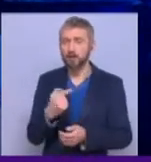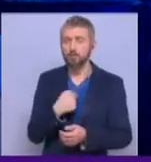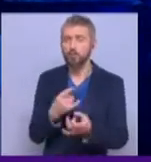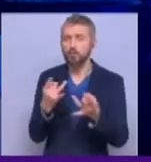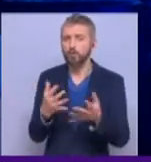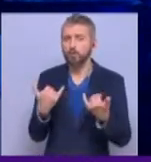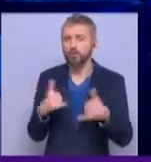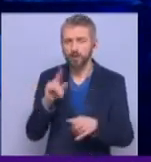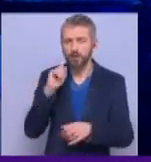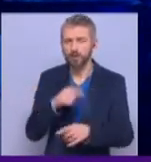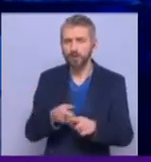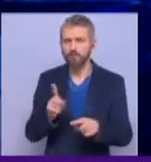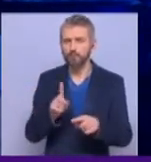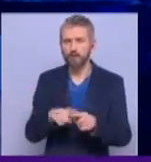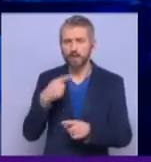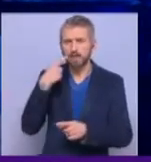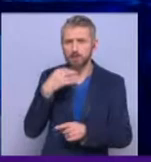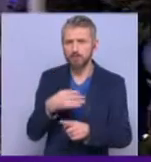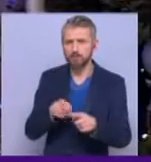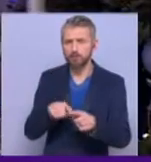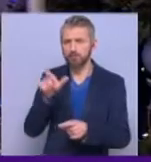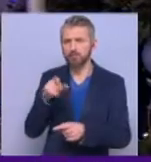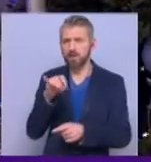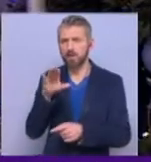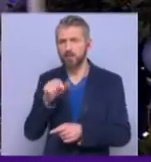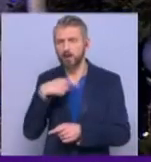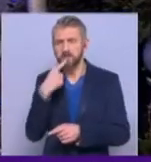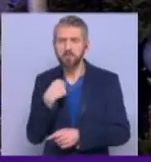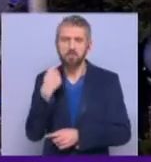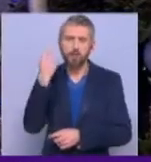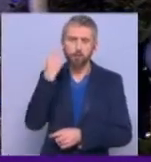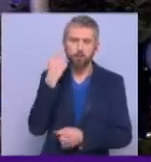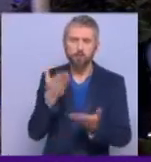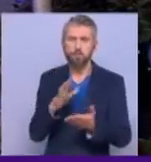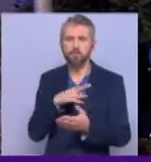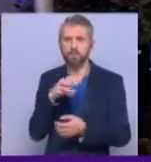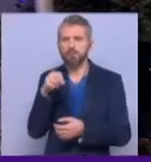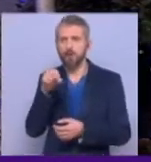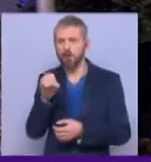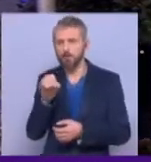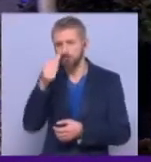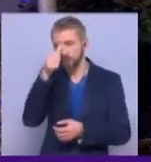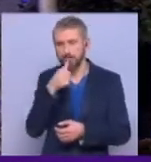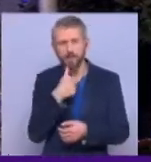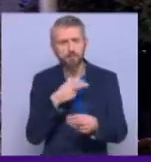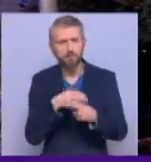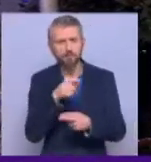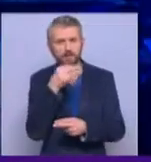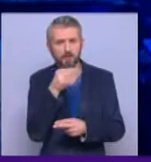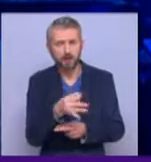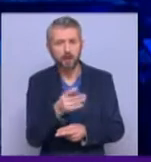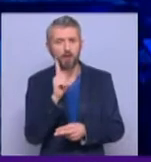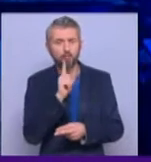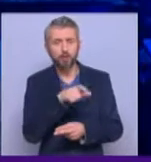просто удивительно, знаете, вот этот цинизм, с которым господин Рева говорит, ну, мы подумаем, может быть, в мае. Чекайте, я вас перебью, пане Володимире, вы сказали, что